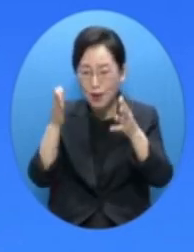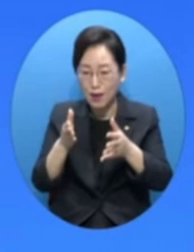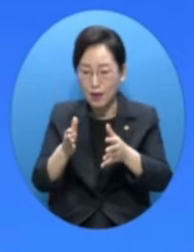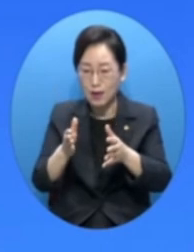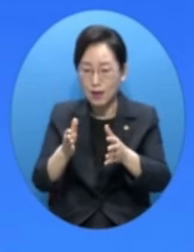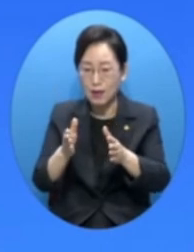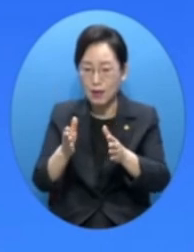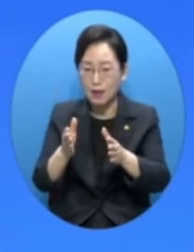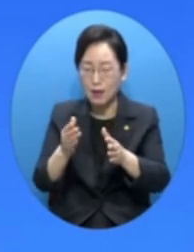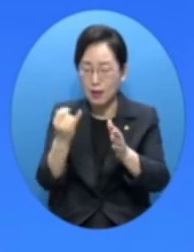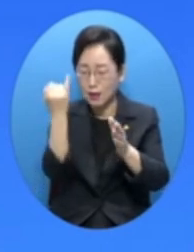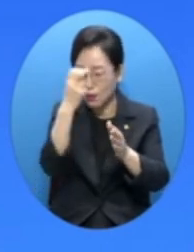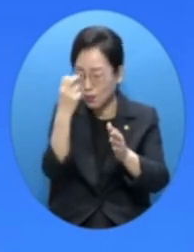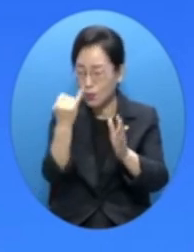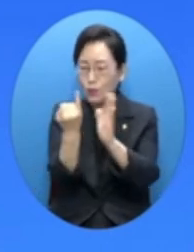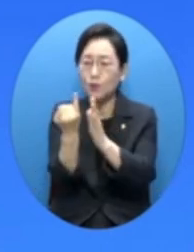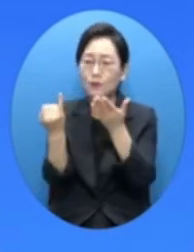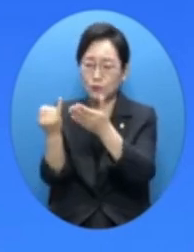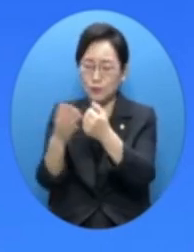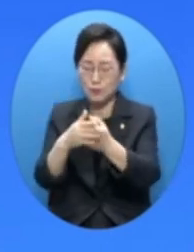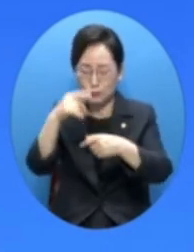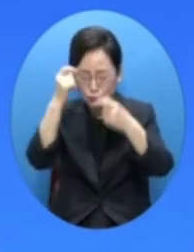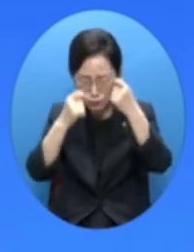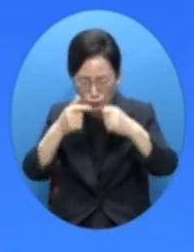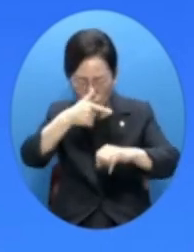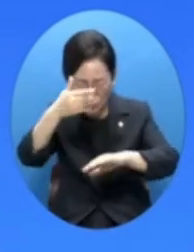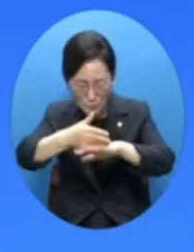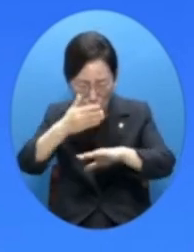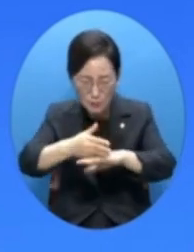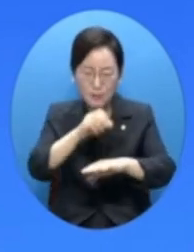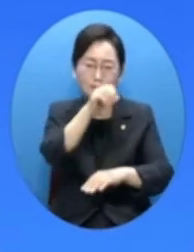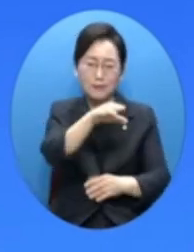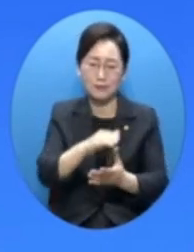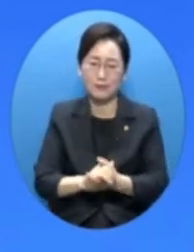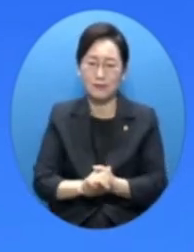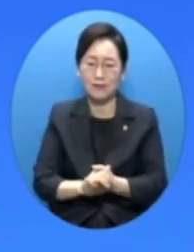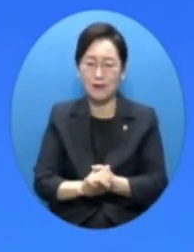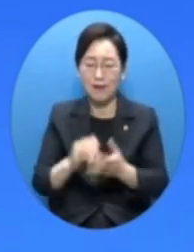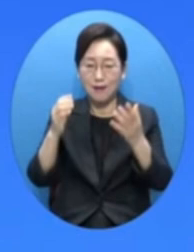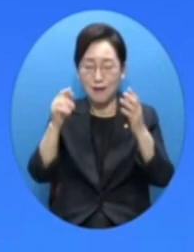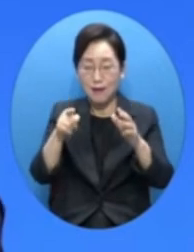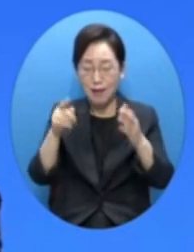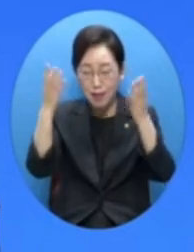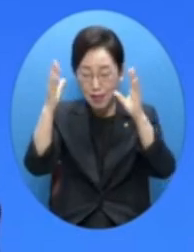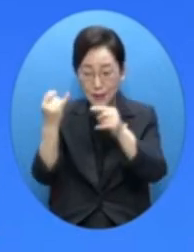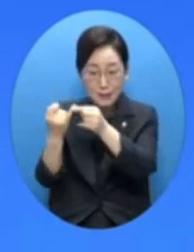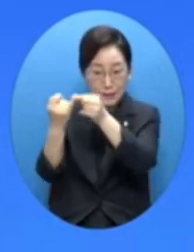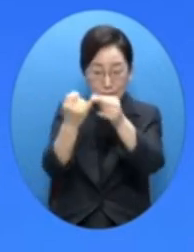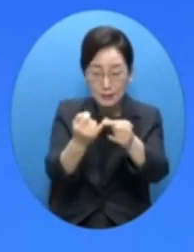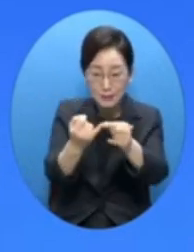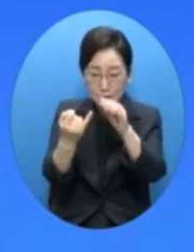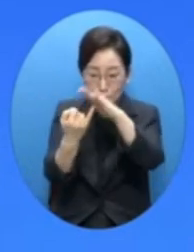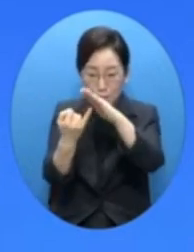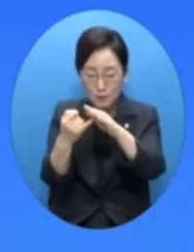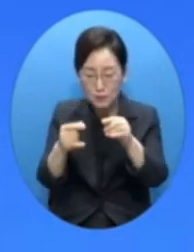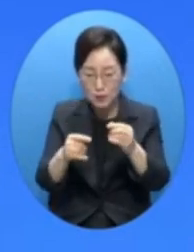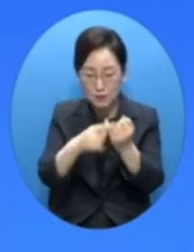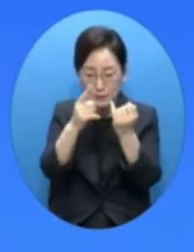도와줄 테니까 그랬더니 아가 울면서 너무너무 감사하다고 그리고 아이를 데리고 산부인과 가서 아이 건강도